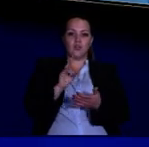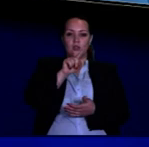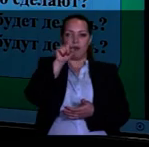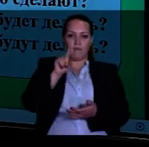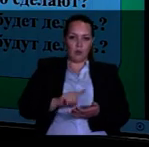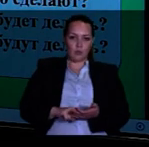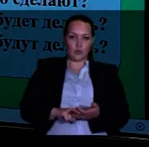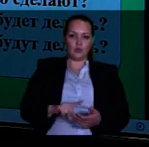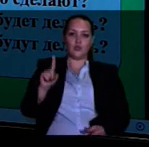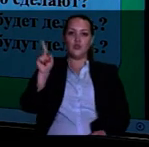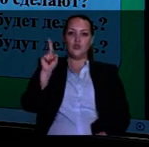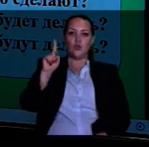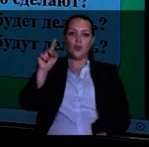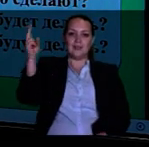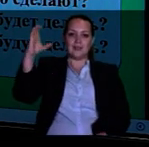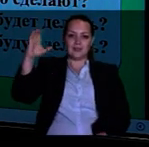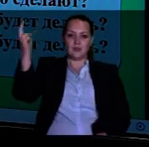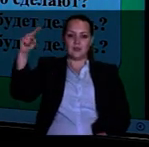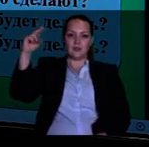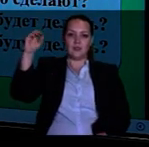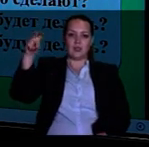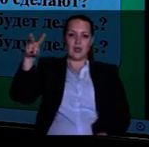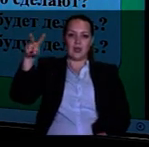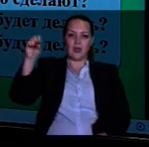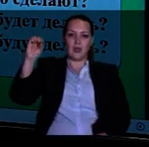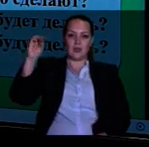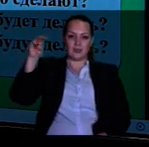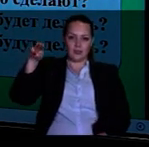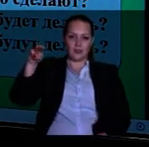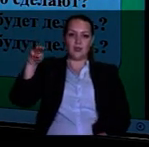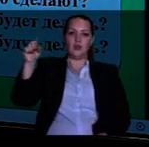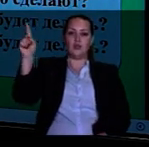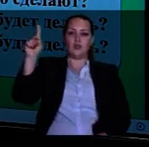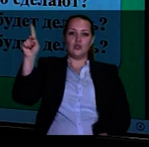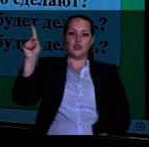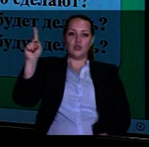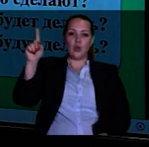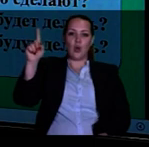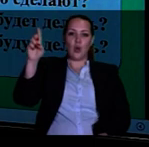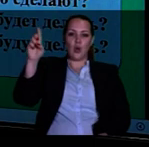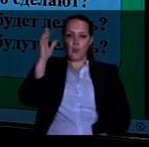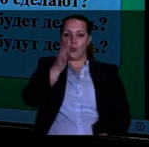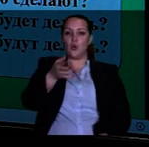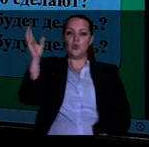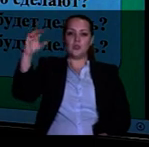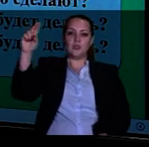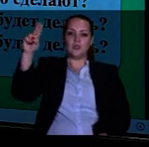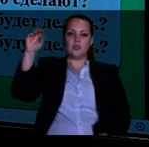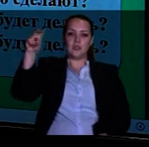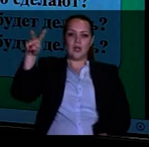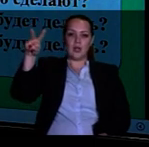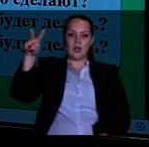что сделает, что сделают, что будет делать, что